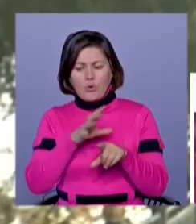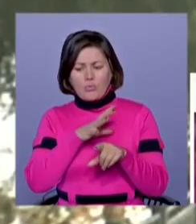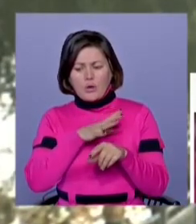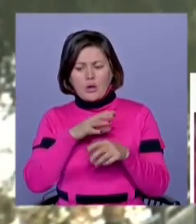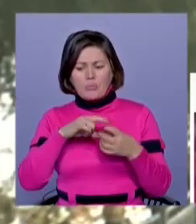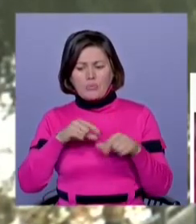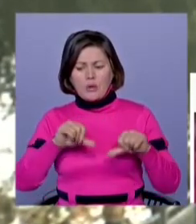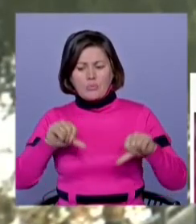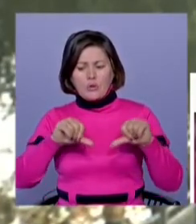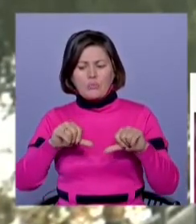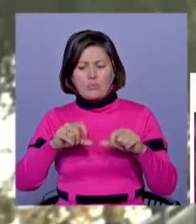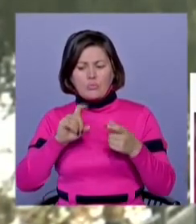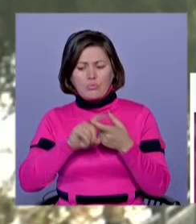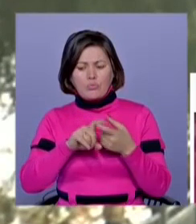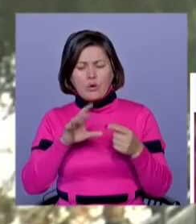комиссиялық түрде